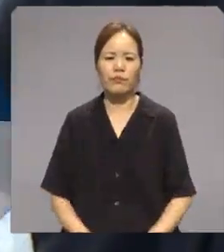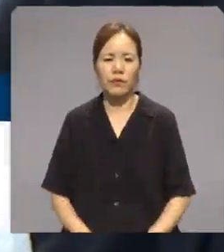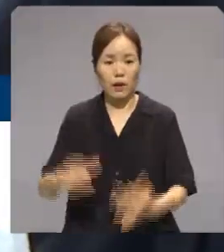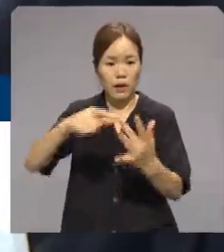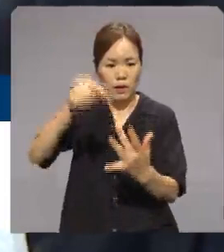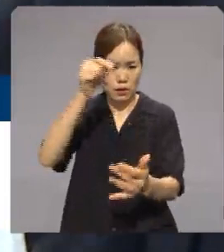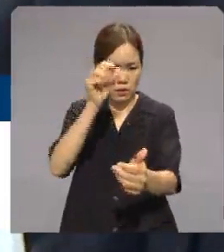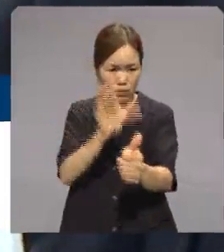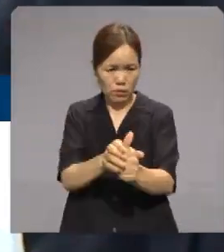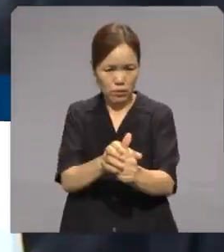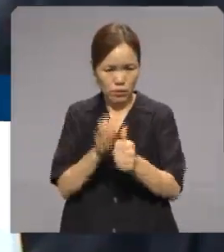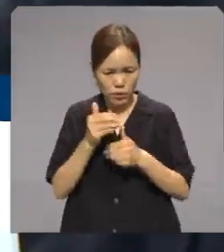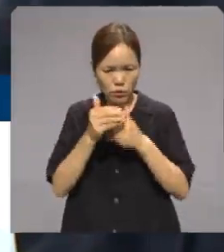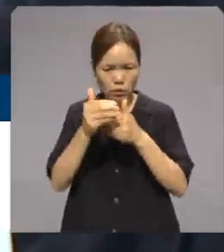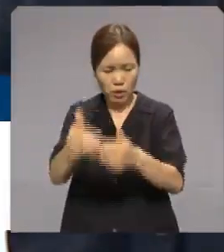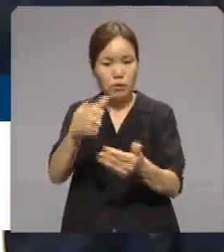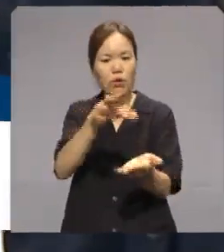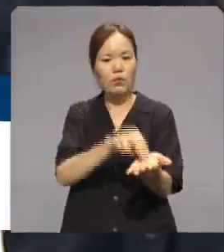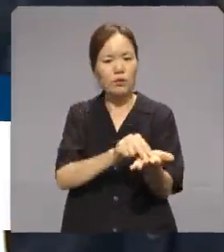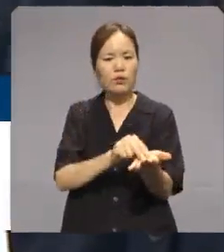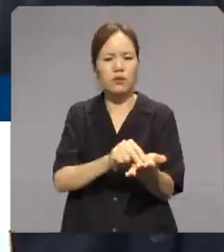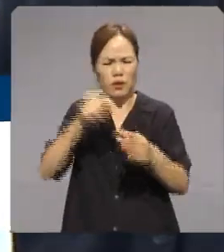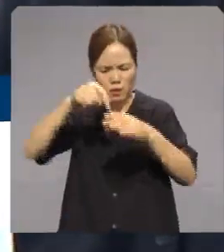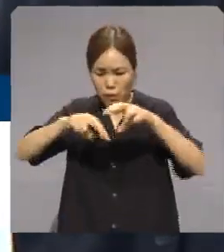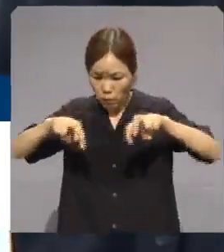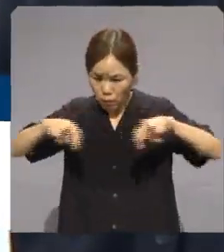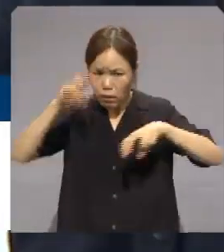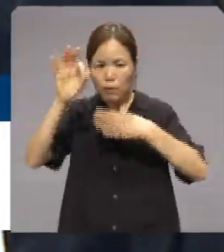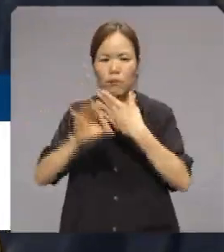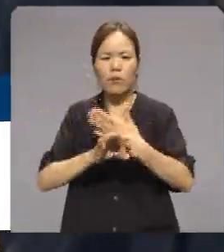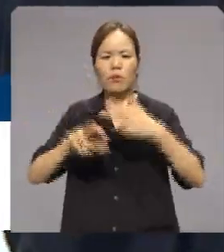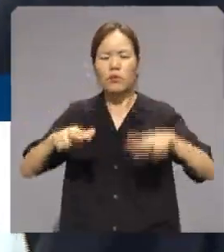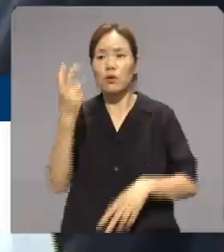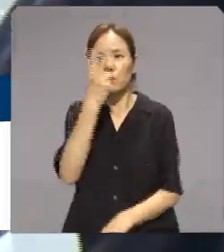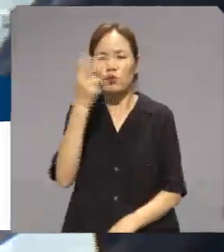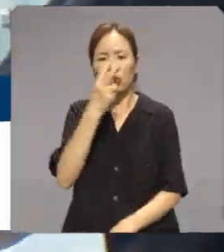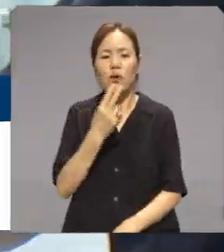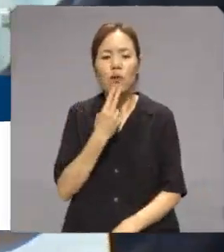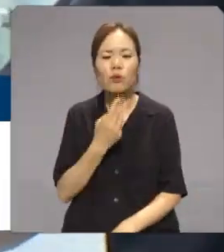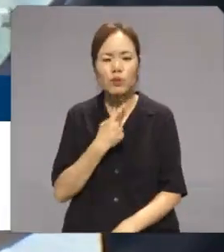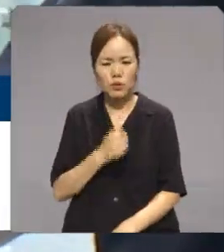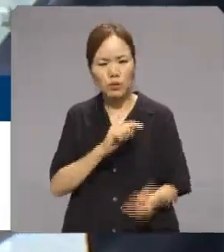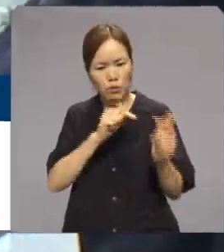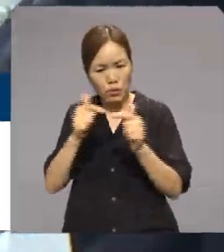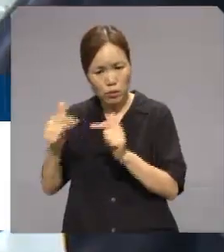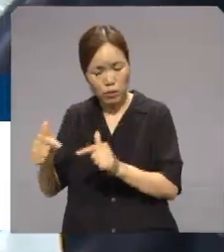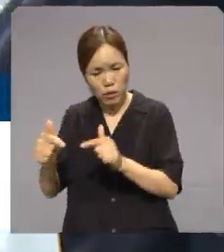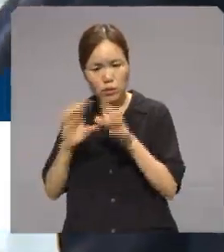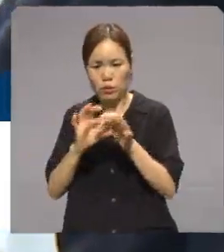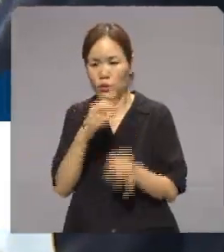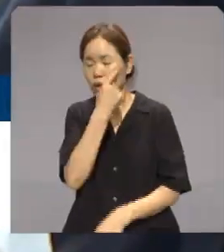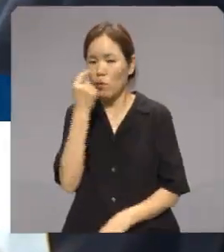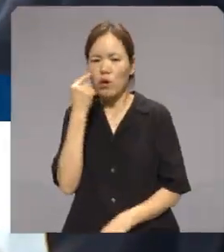선임되는 그 과정 자체에 어떤 절차적인 문제들, 그래서 깊이 있게 들어가면 지금 심의가 없었던 것이 여러 가지 경로를